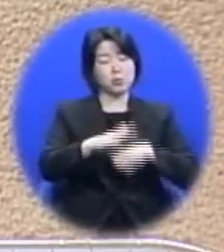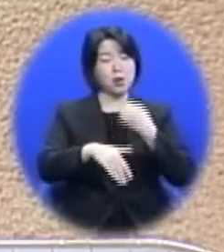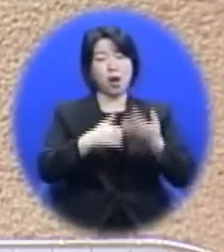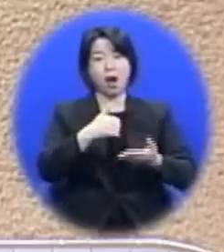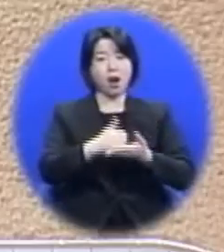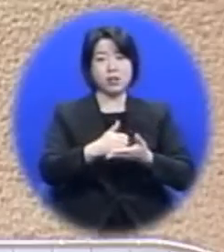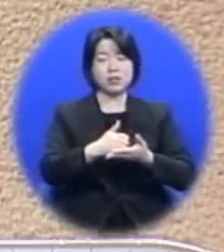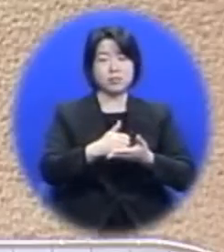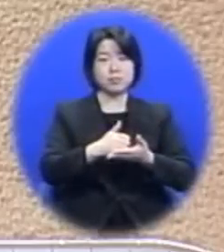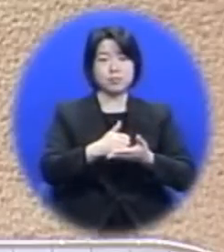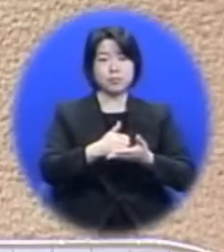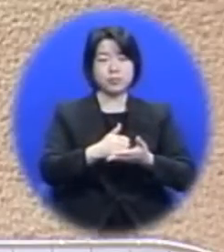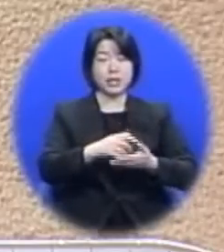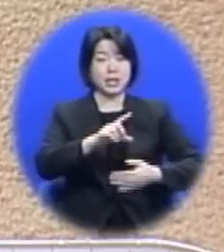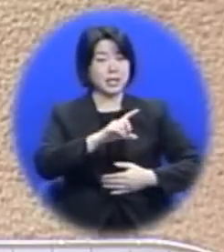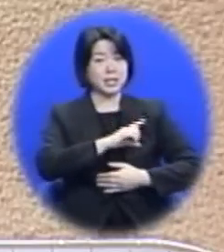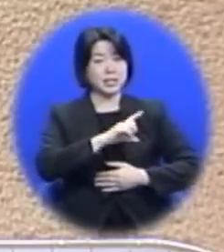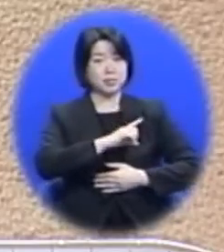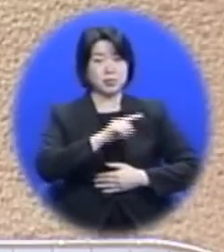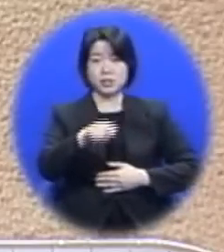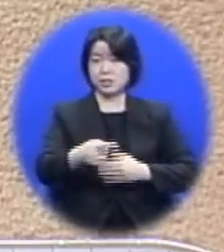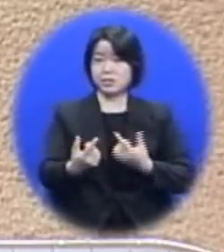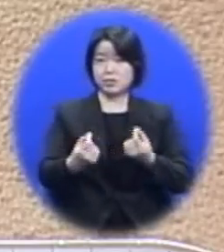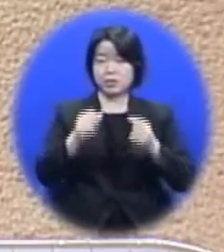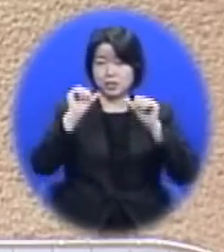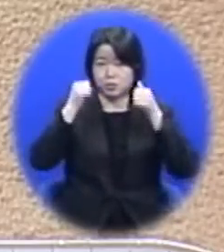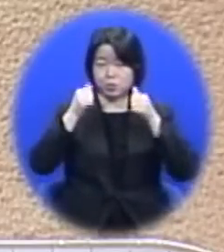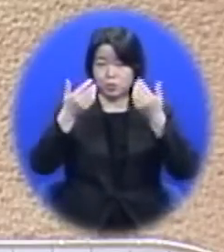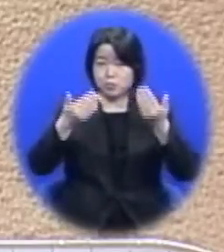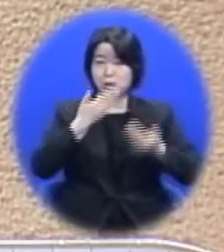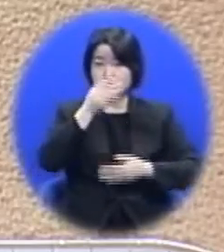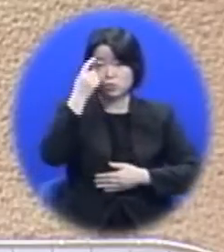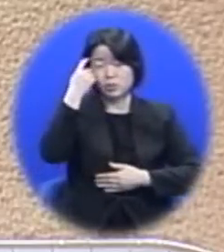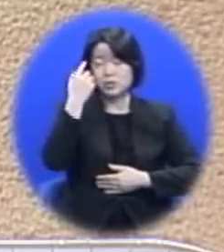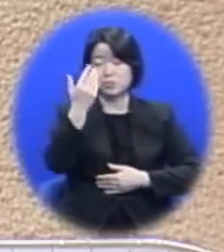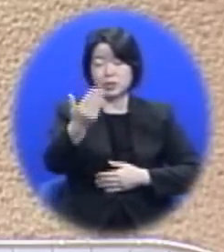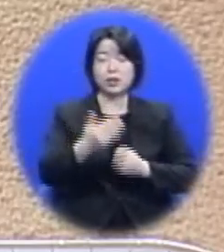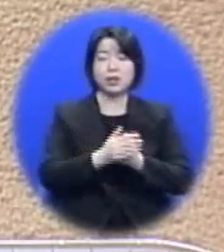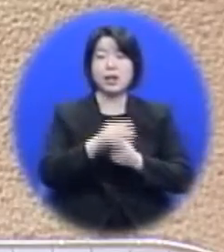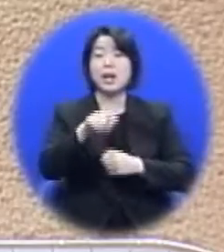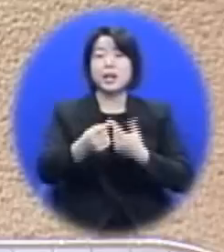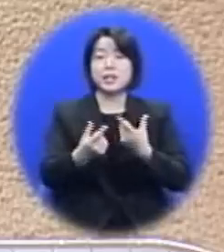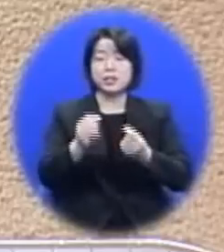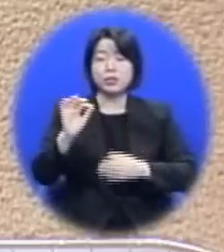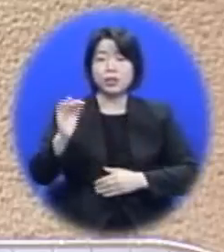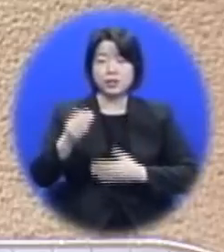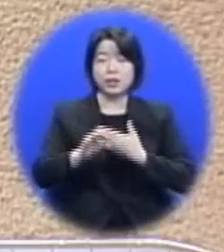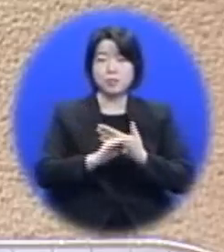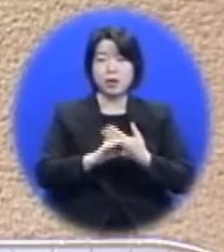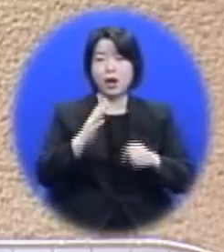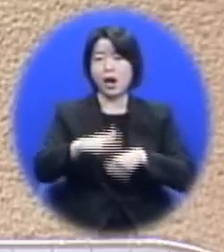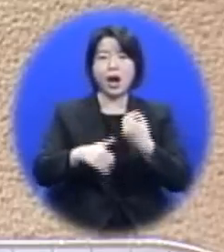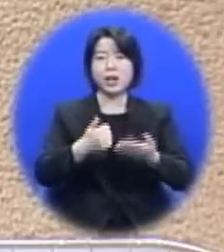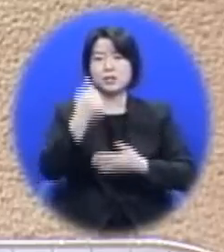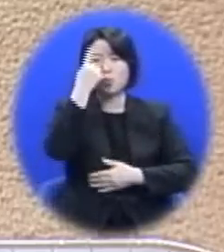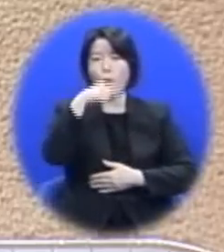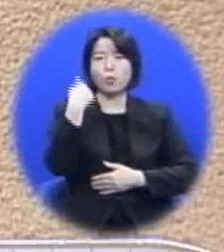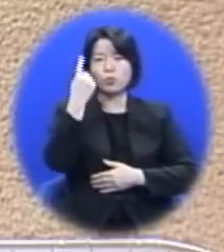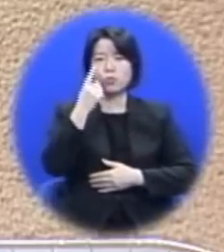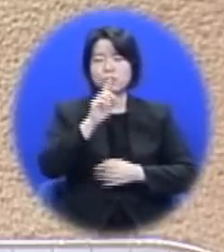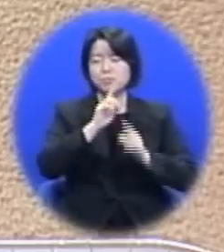하나님의 이름이 이처럼 조롱받을 수가 있겠습니까? 이렇게 되면 하나님의 체면이 말이 아니지